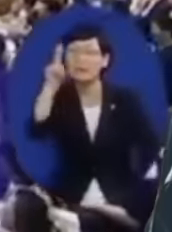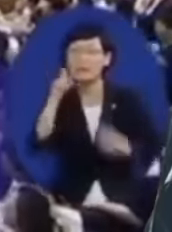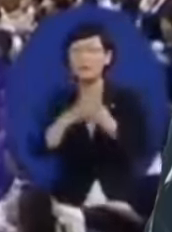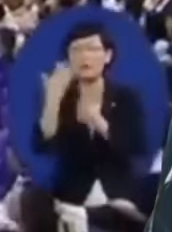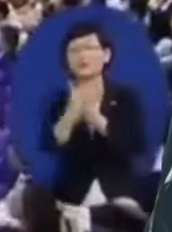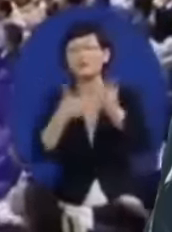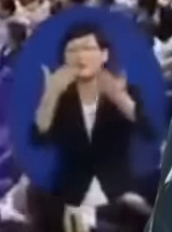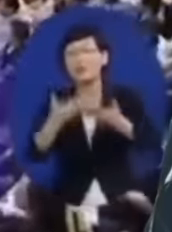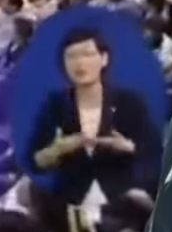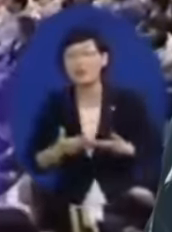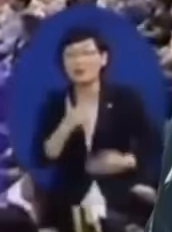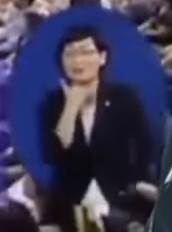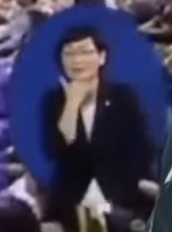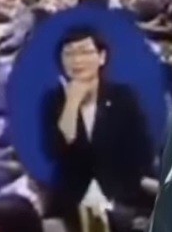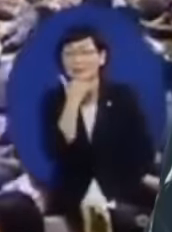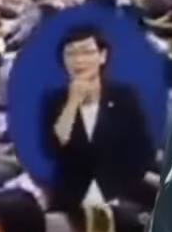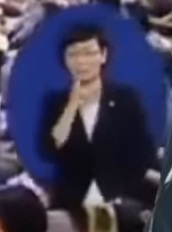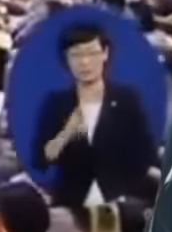주기를 기다리나이다.